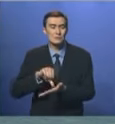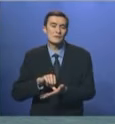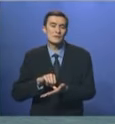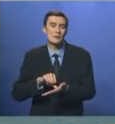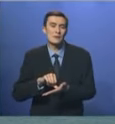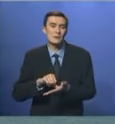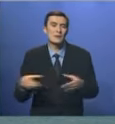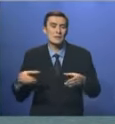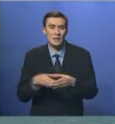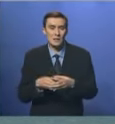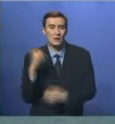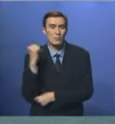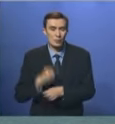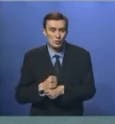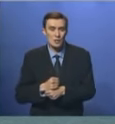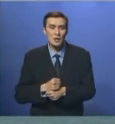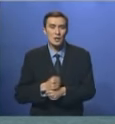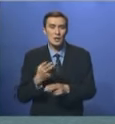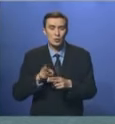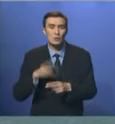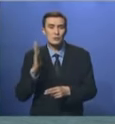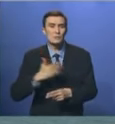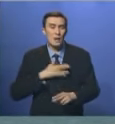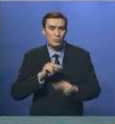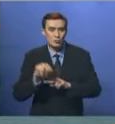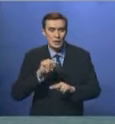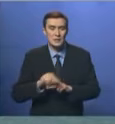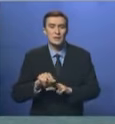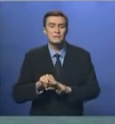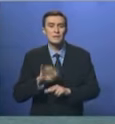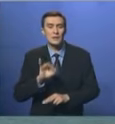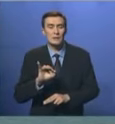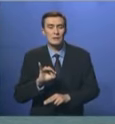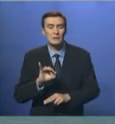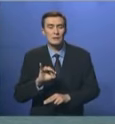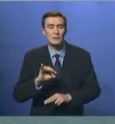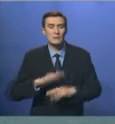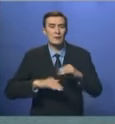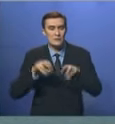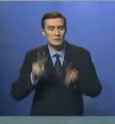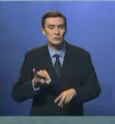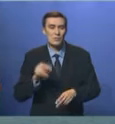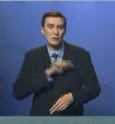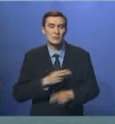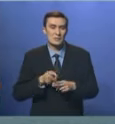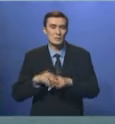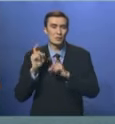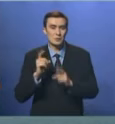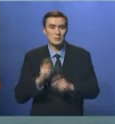персонал, местный персонал, который будет обучен и квалифицирован для работы с этими грузами.